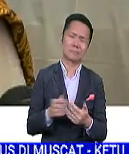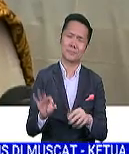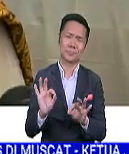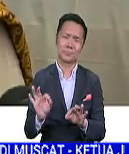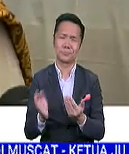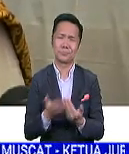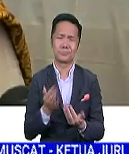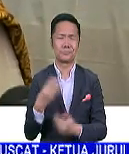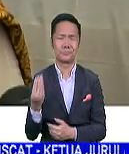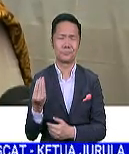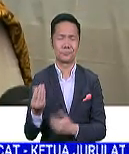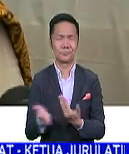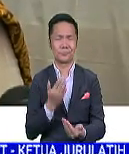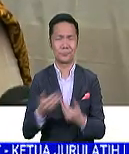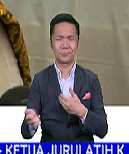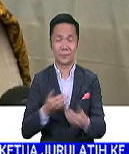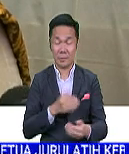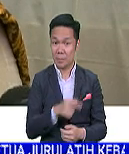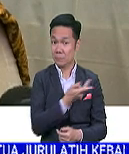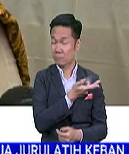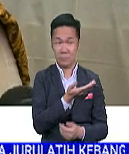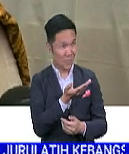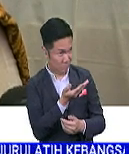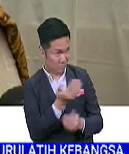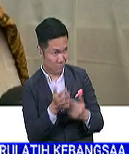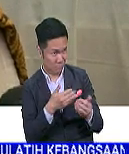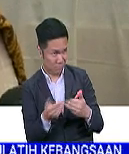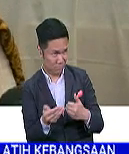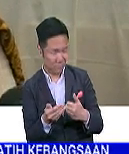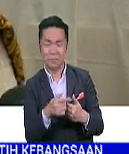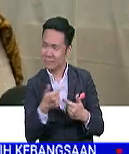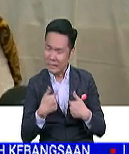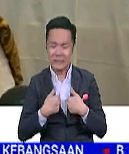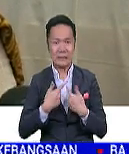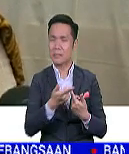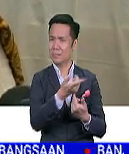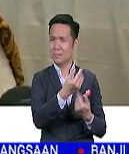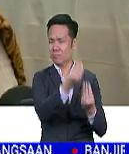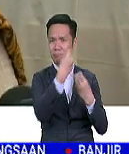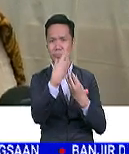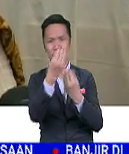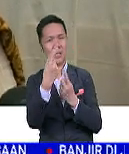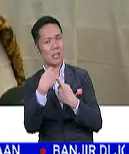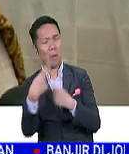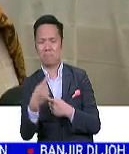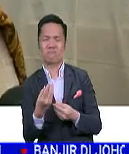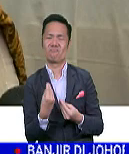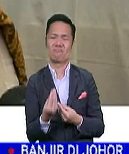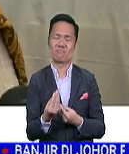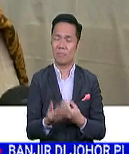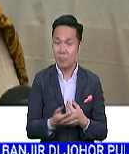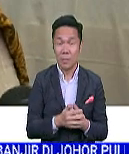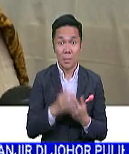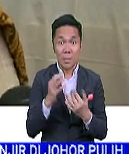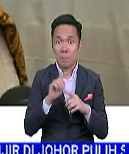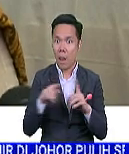kalau kita dapati, jadi mereka rasa yang ini bukannya adalah satu isu yang remeh, mereka tidak ambil tindakan. Sampai sekarang